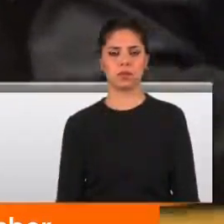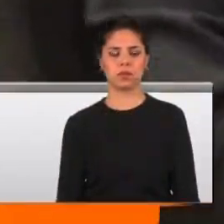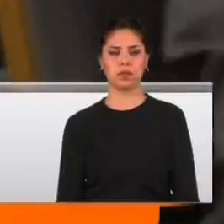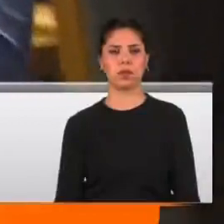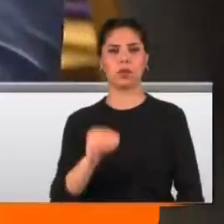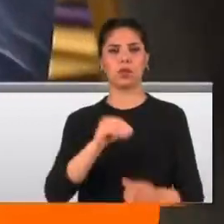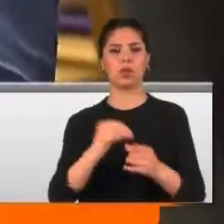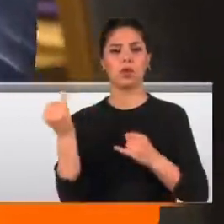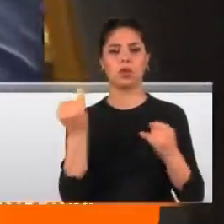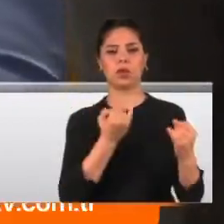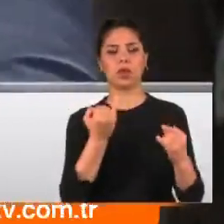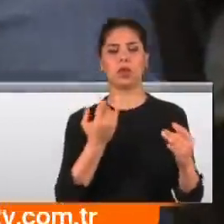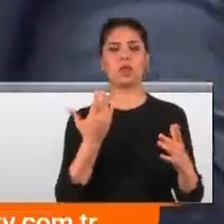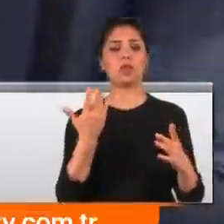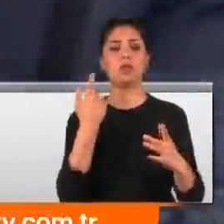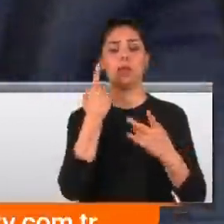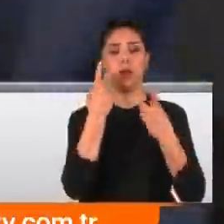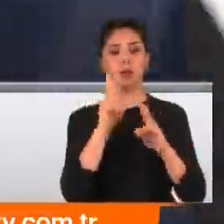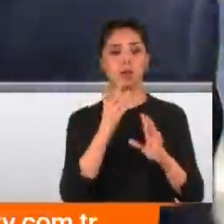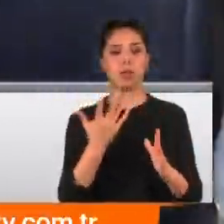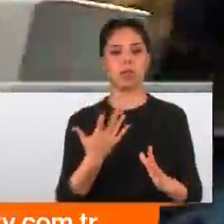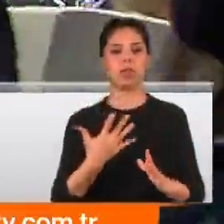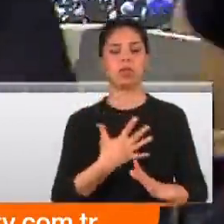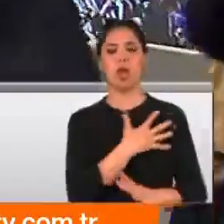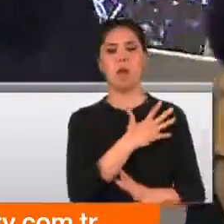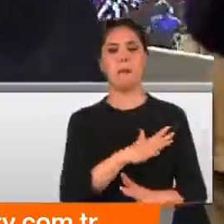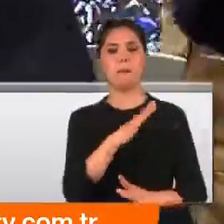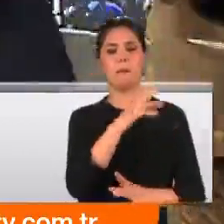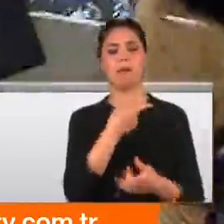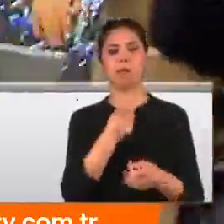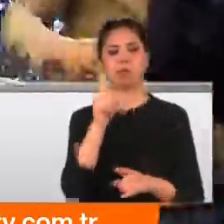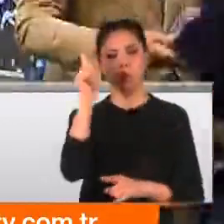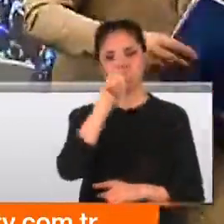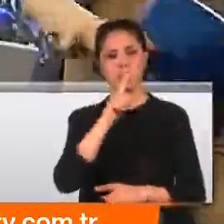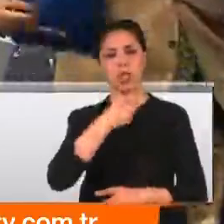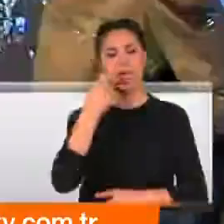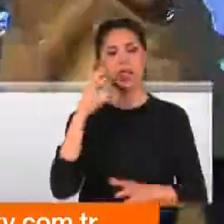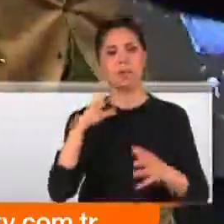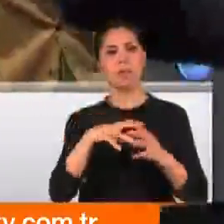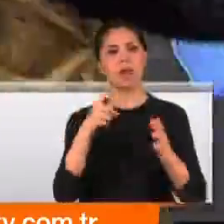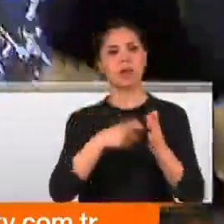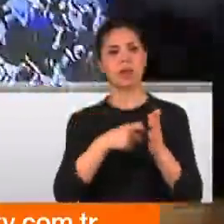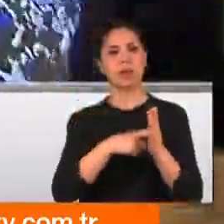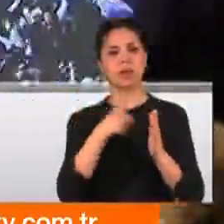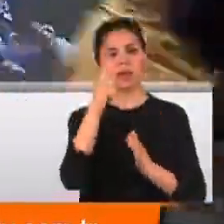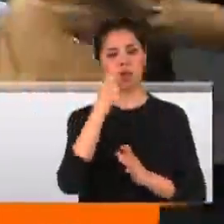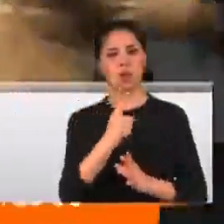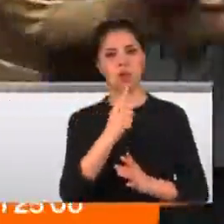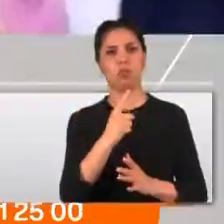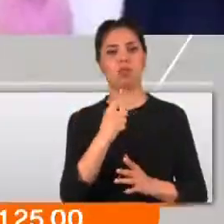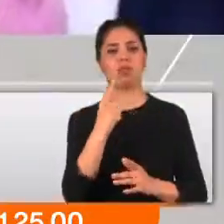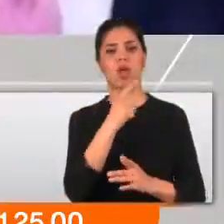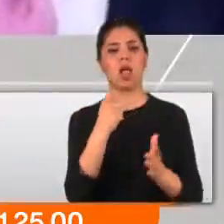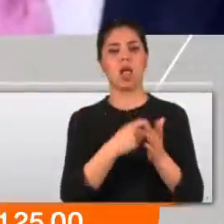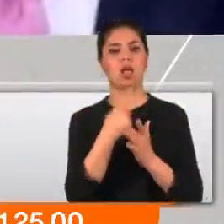Son polemiğin adı CHP trolleri. Muharrem İnce eski partisindeki isimleri önce baş harflerini vererek